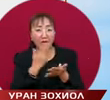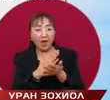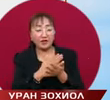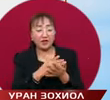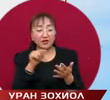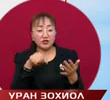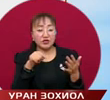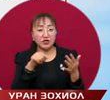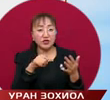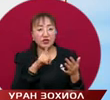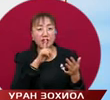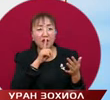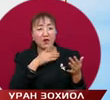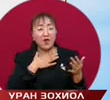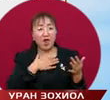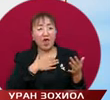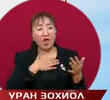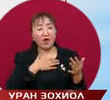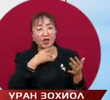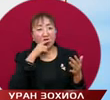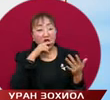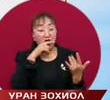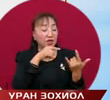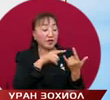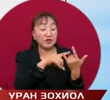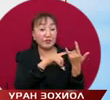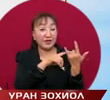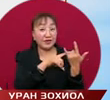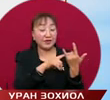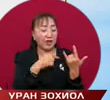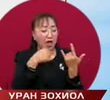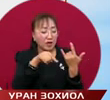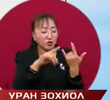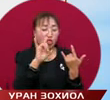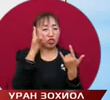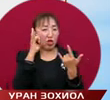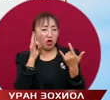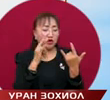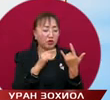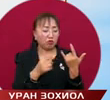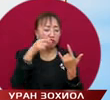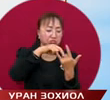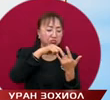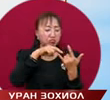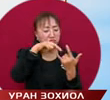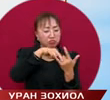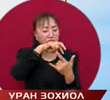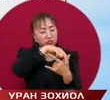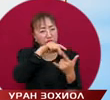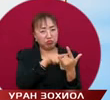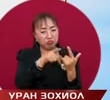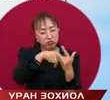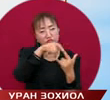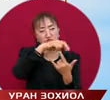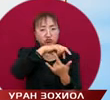хөлийн хоорондор гүйлдэж сөөглөн хөвтүүлж хажууд нь арга тавин буруу зүв талаас нь авирч байхад та нар